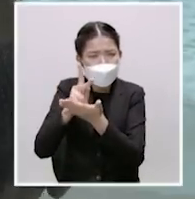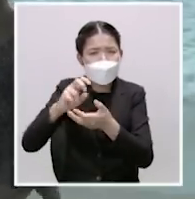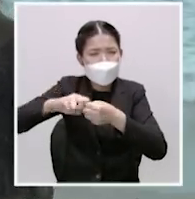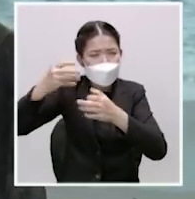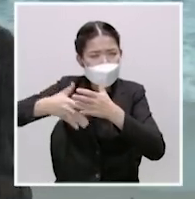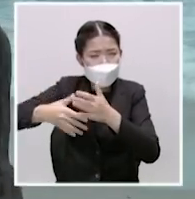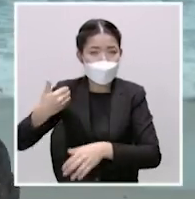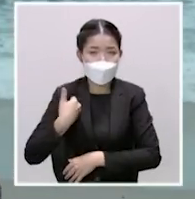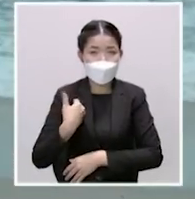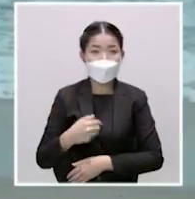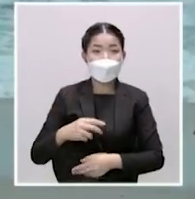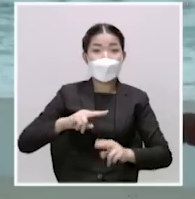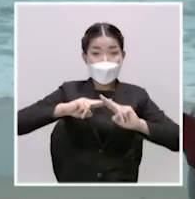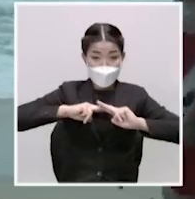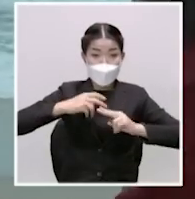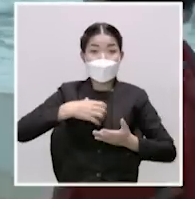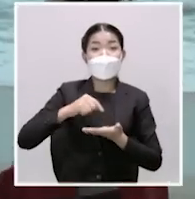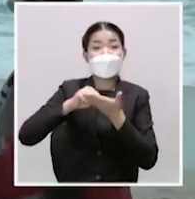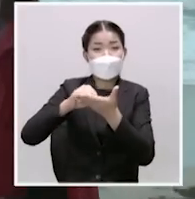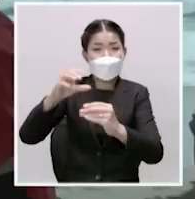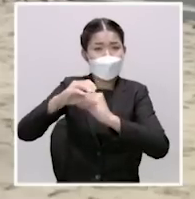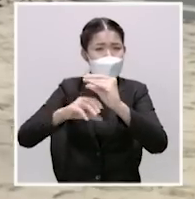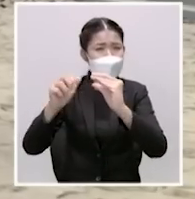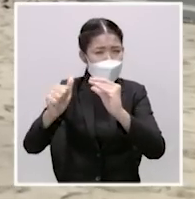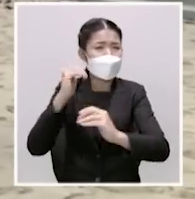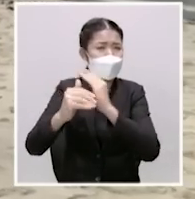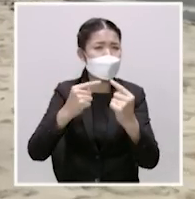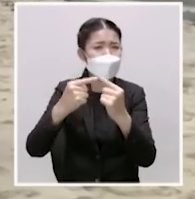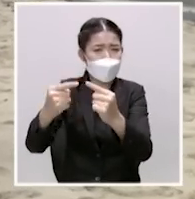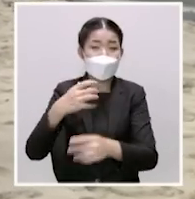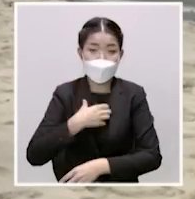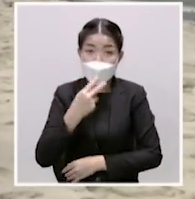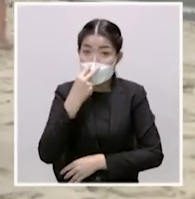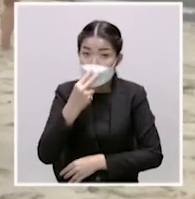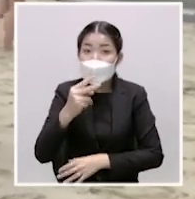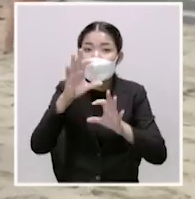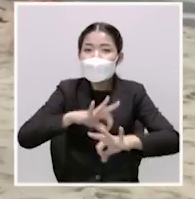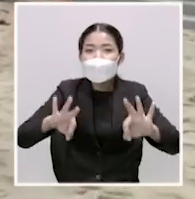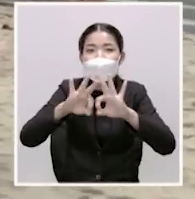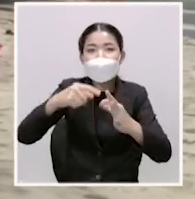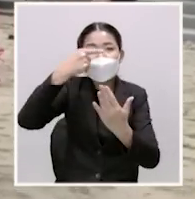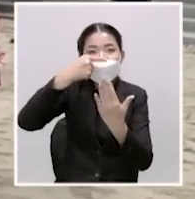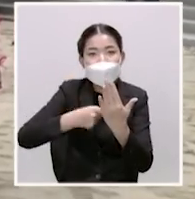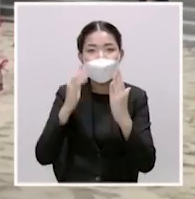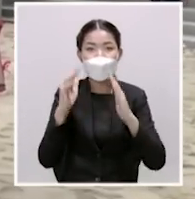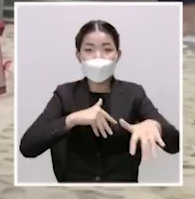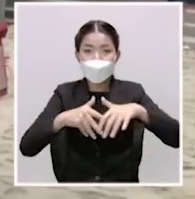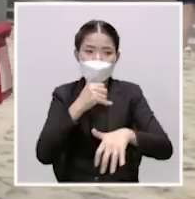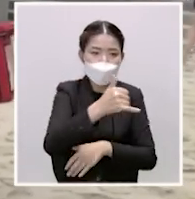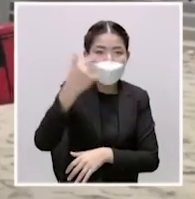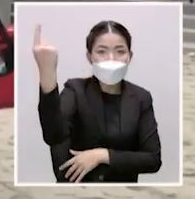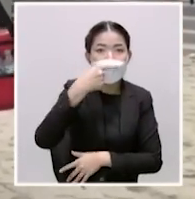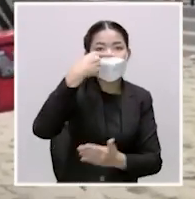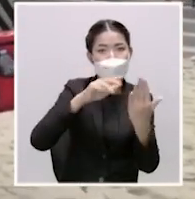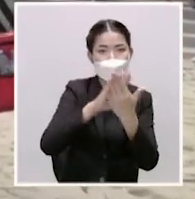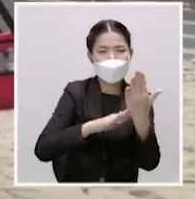ะนั้นเนี่ย เอกชนก็อยากเสนอว่าอยากเห็นโครงการดีๆเหล่านี้เดินต่อนะครับเน้นไทยเที่ยวไทยมากขึ้นกว่านักท่องเที่ยวต่างชา